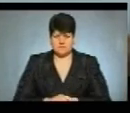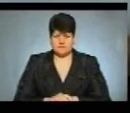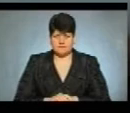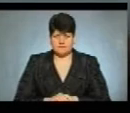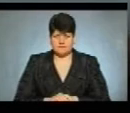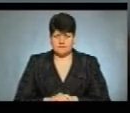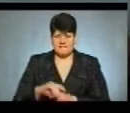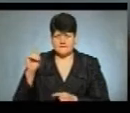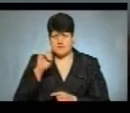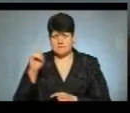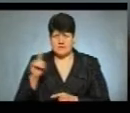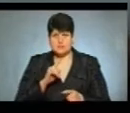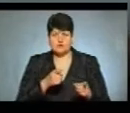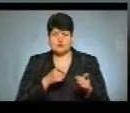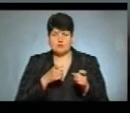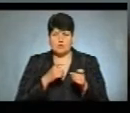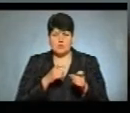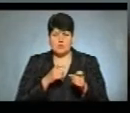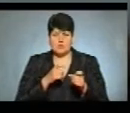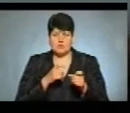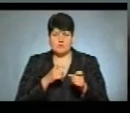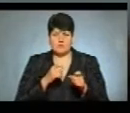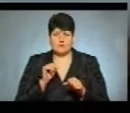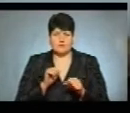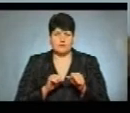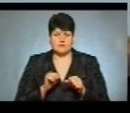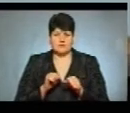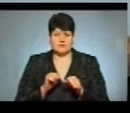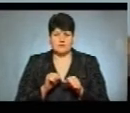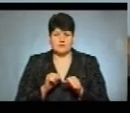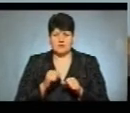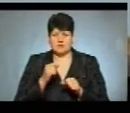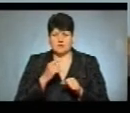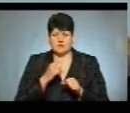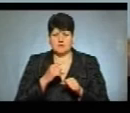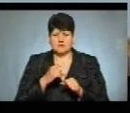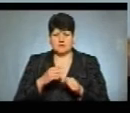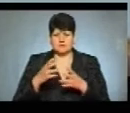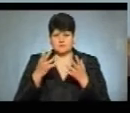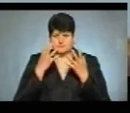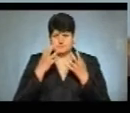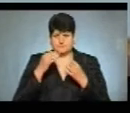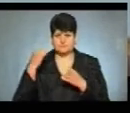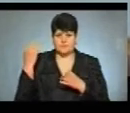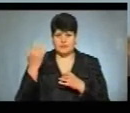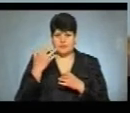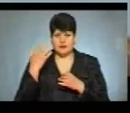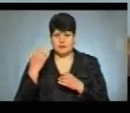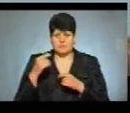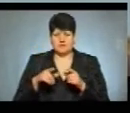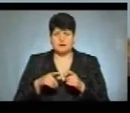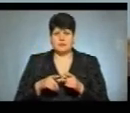Виблискує зброя, у битві нова, кривавиться небо, пшениця й трава.